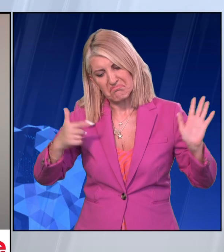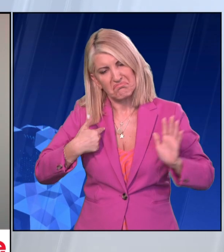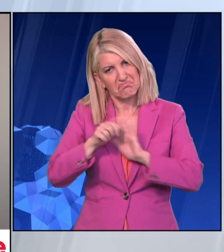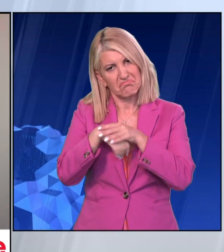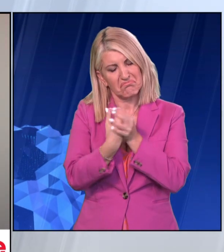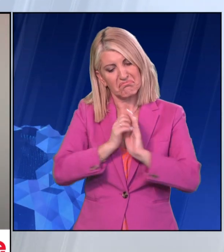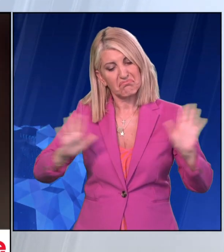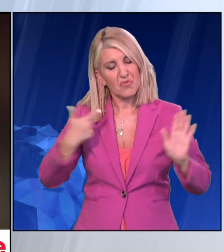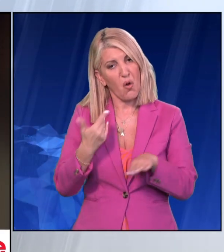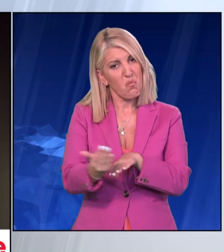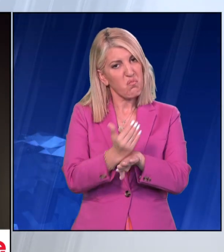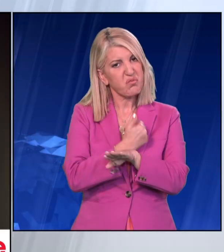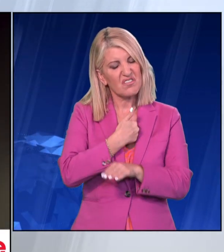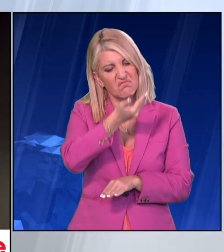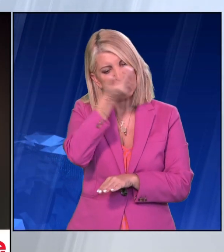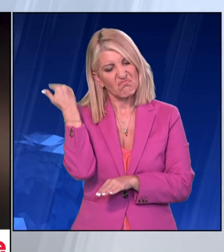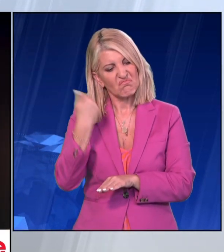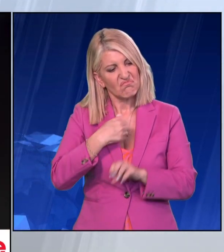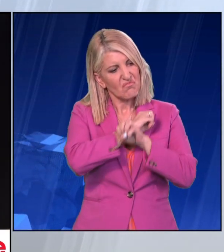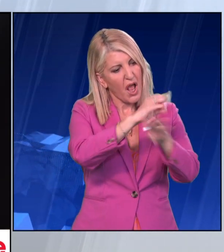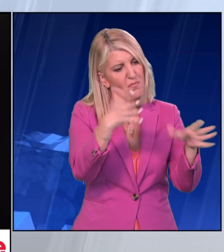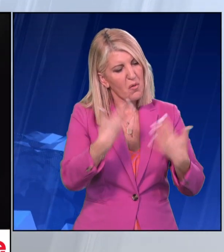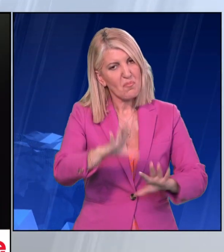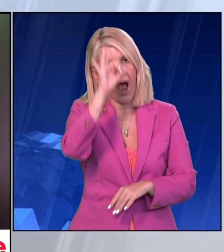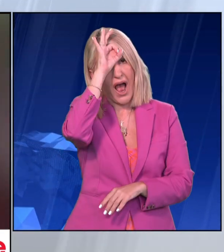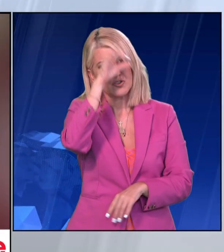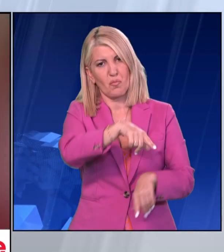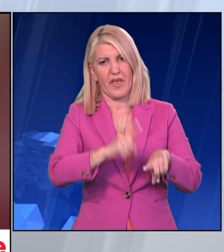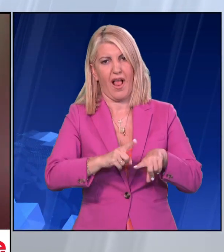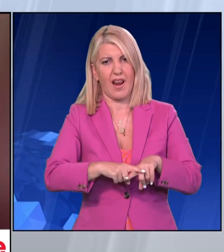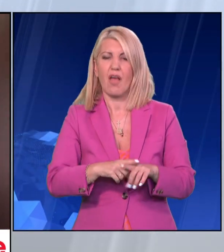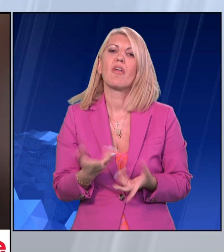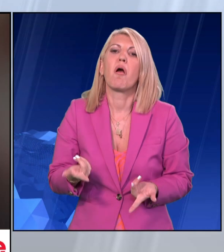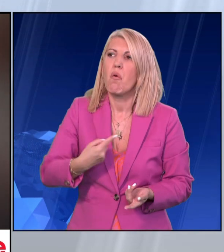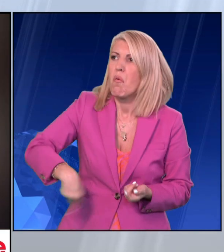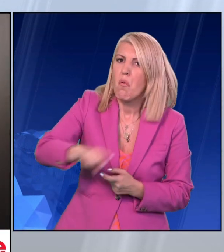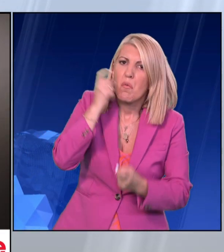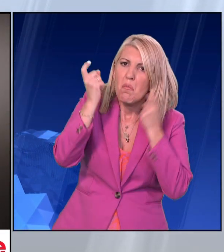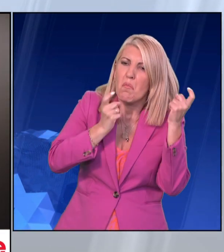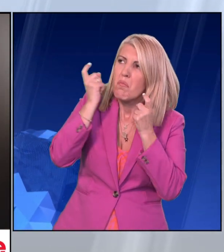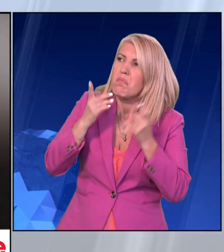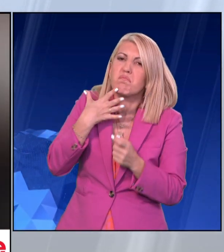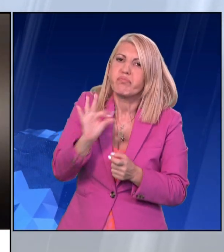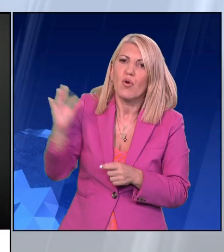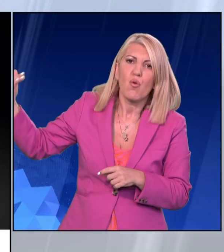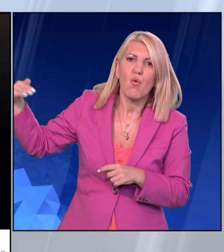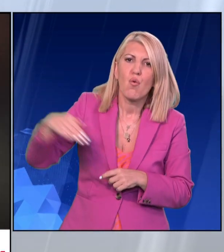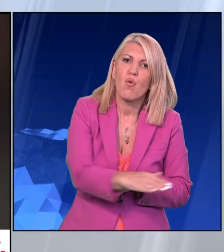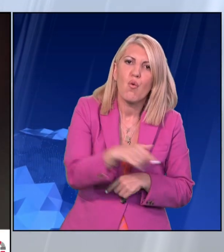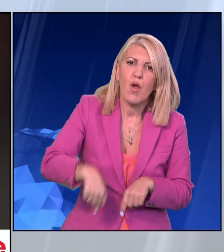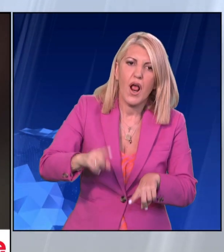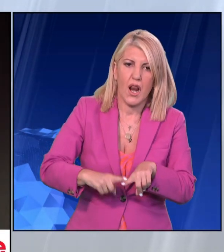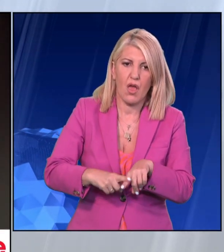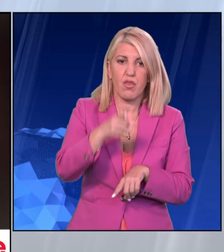την ελληνική. Οι αρχές γνώριζαν ποιοι είναι αυτοί οι χούλιγκαν που πέρασαν τα σύνορα της Κακαβιάς και γιατί μπήκαν στην Ελλάδα. Η